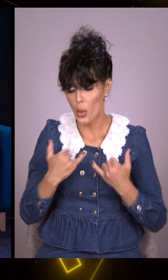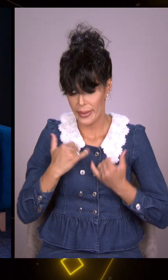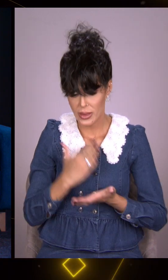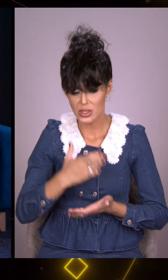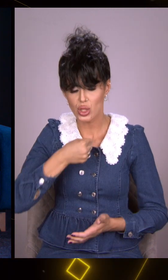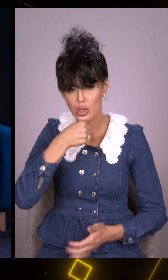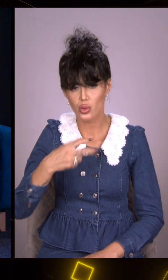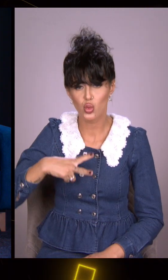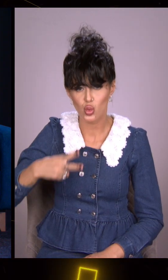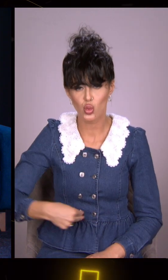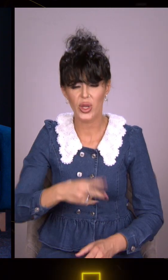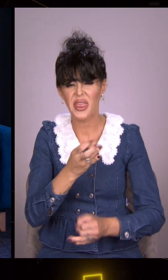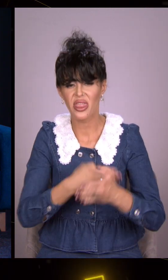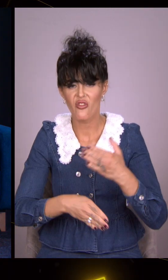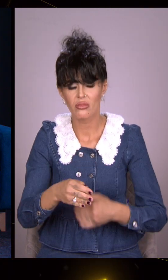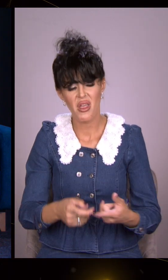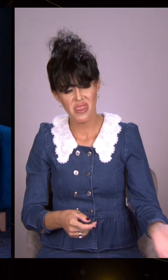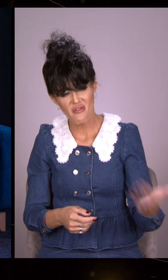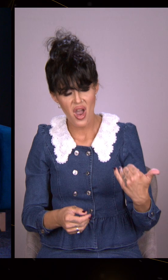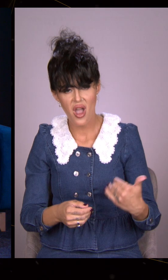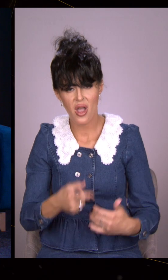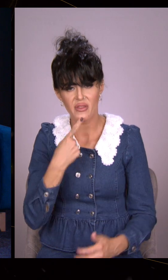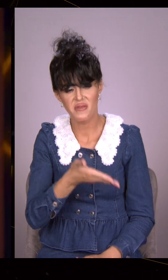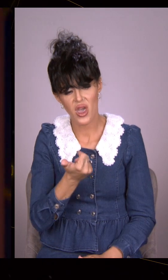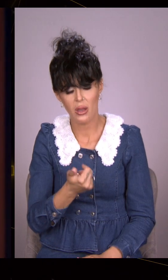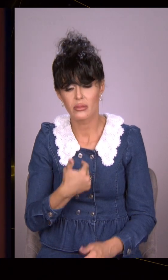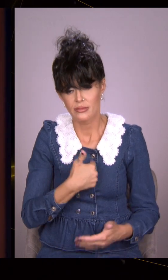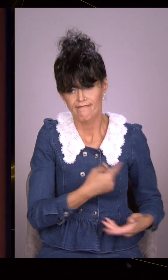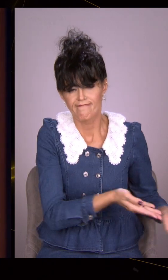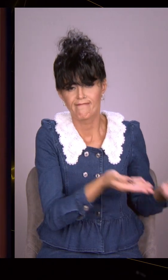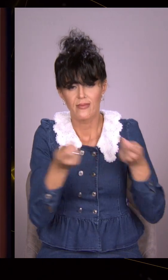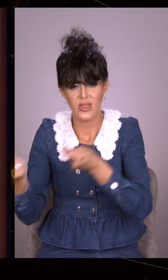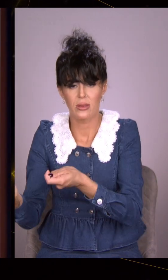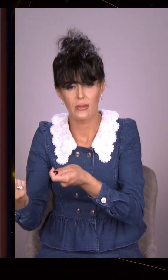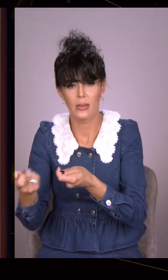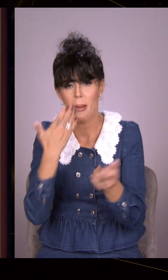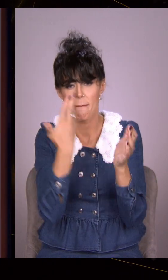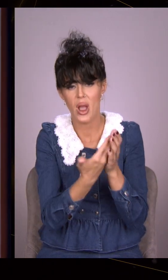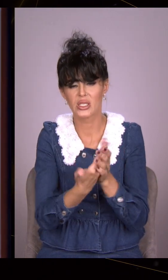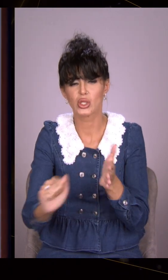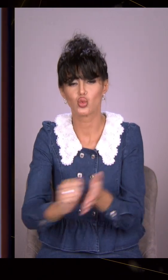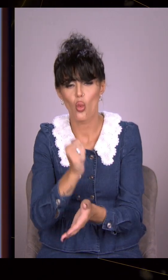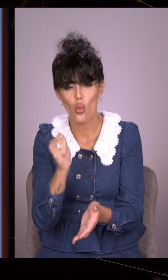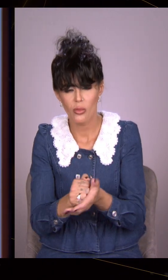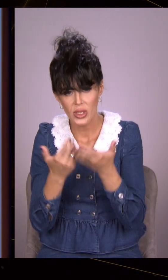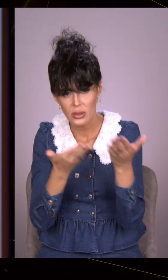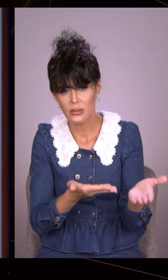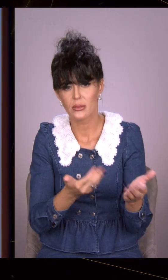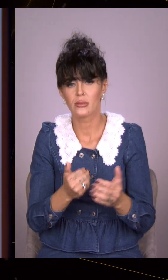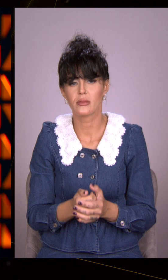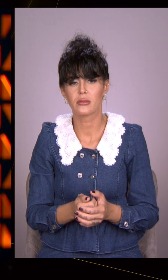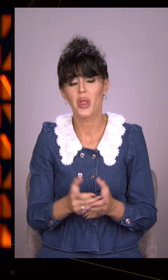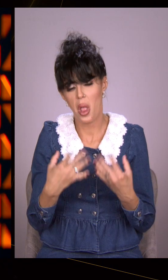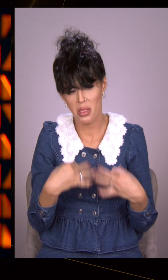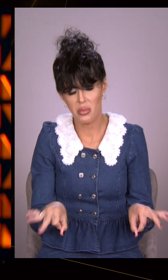інвалід. Виводьте. Я її вивела, показала документи її. Вони